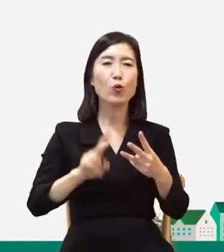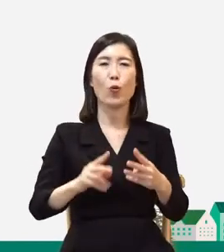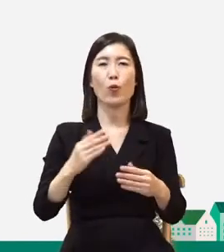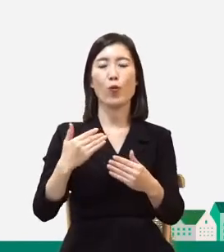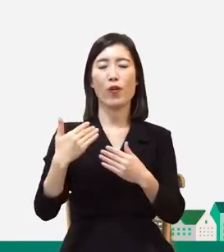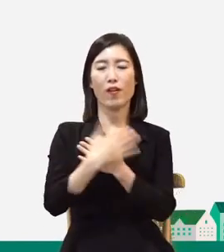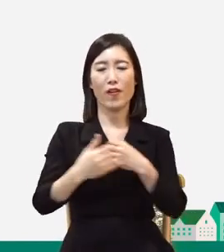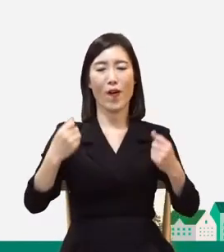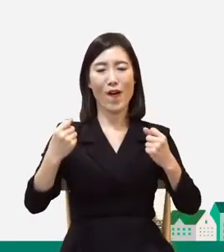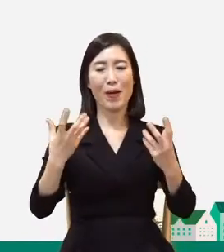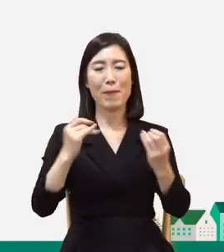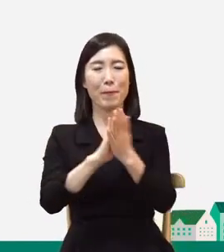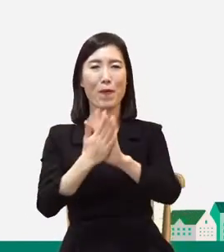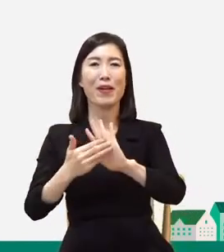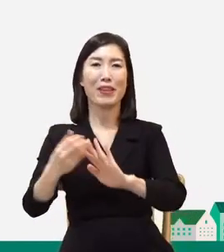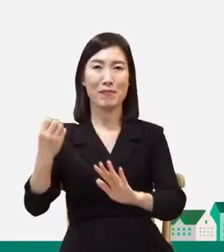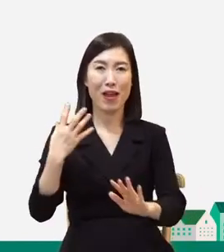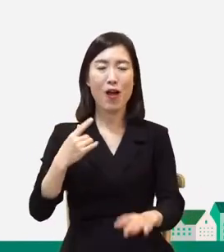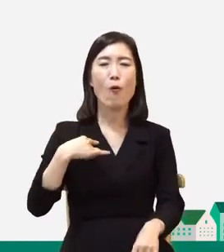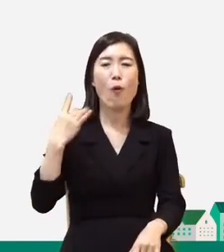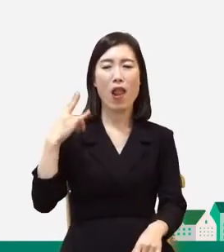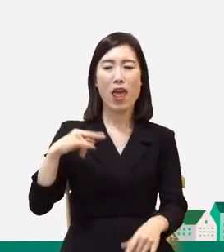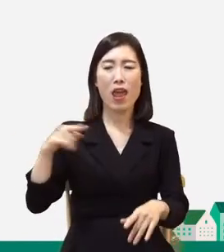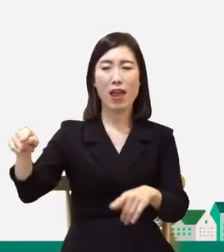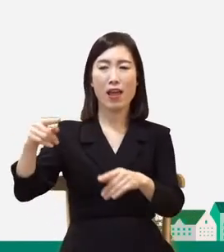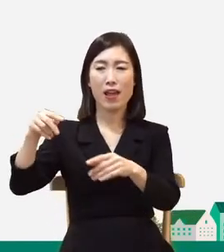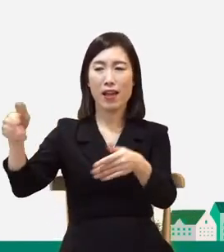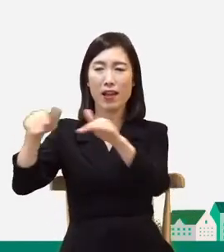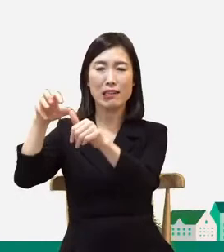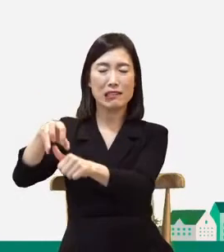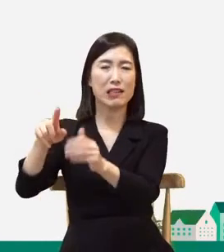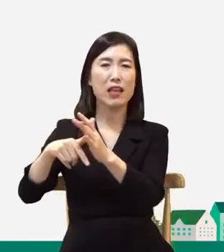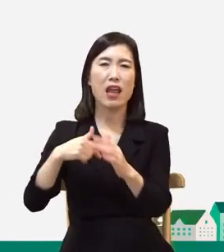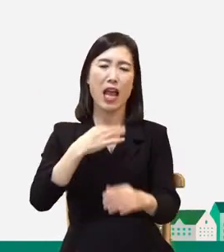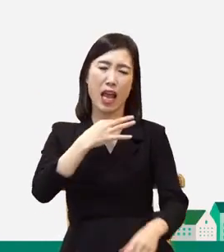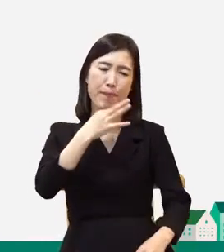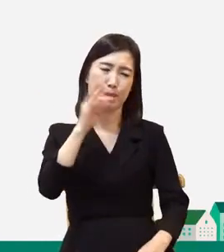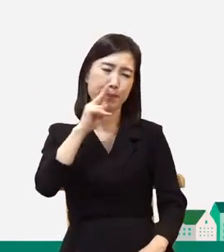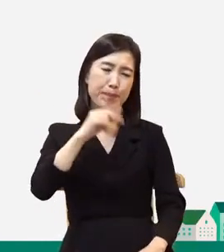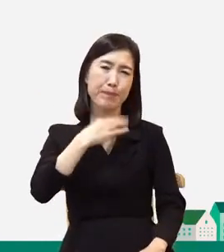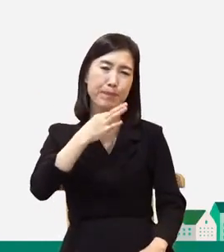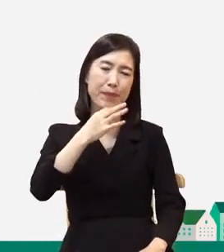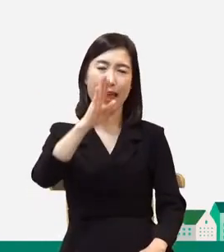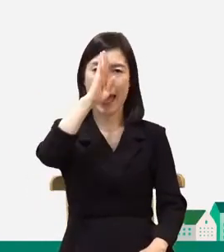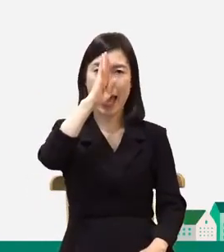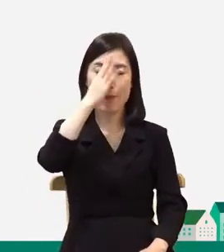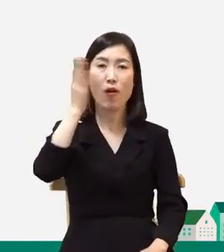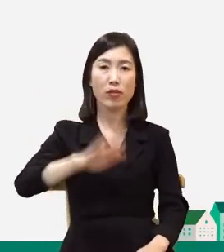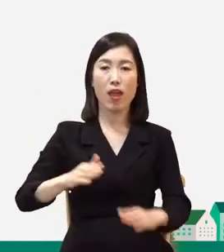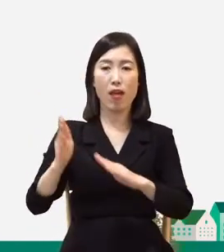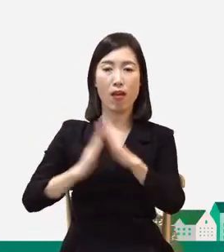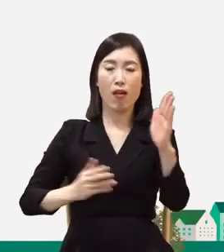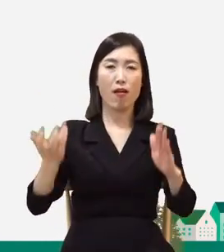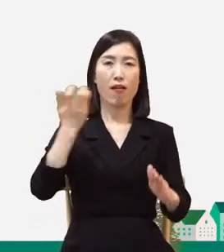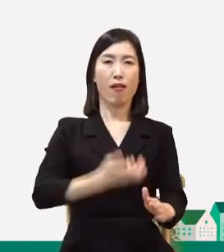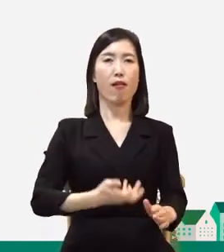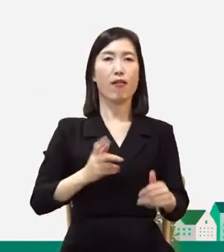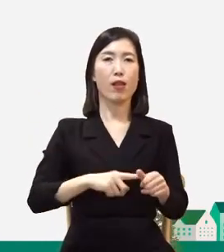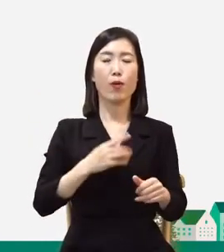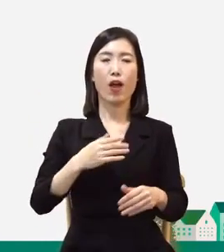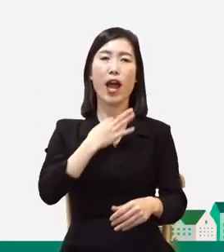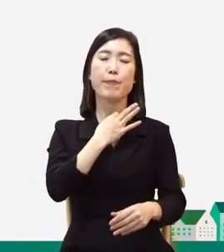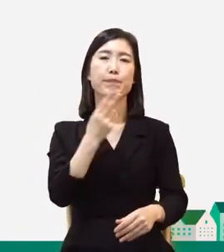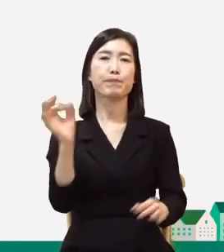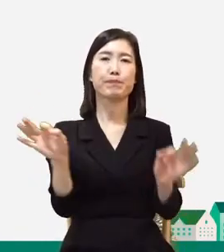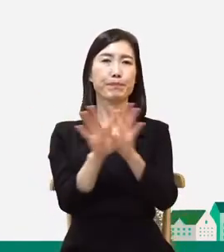됐는데요. 고시원 살 때 굉장히 감기를 달고 살았다가도 이사하고 나서 굉장히 말끔해졌다 라고 하시는 경우도 있었고 그